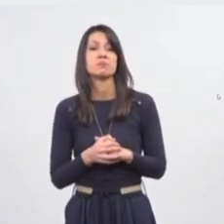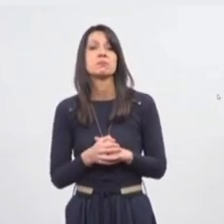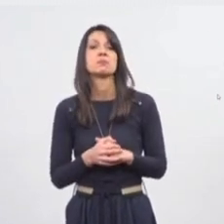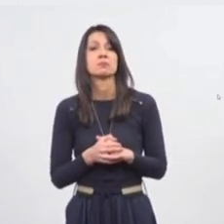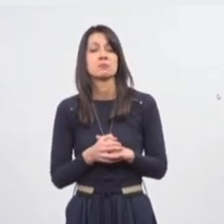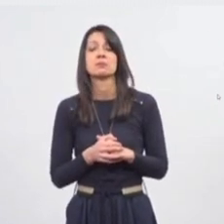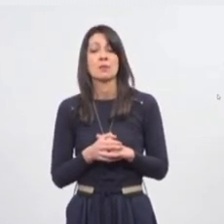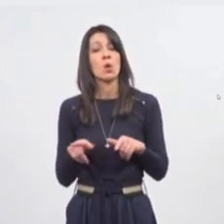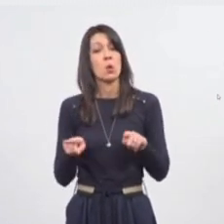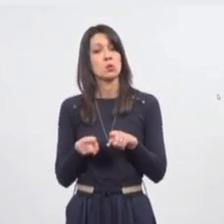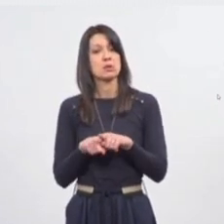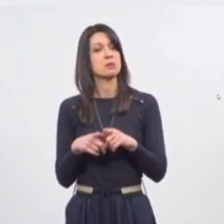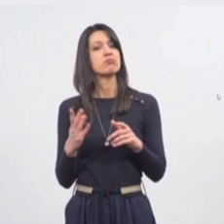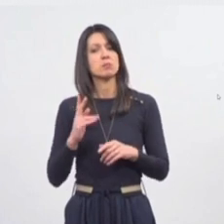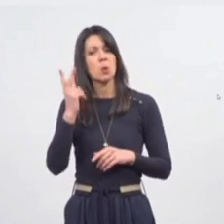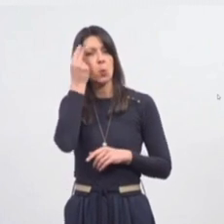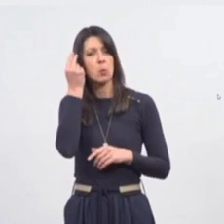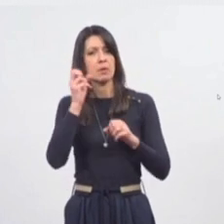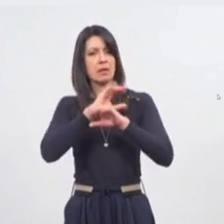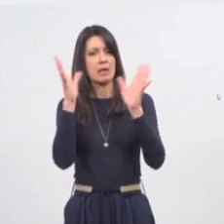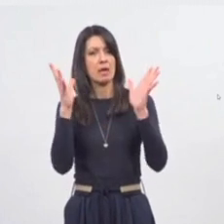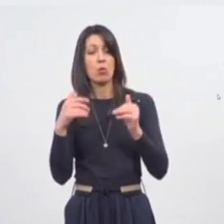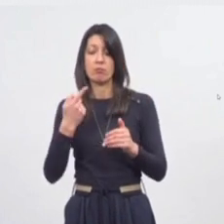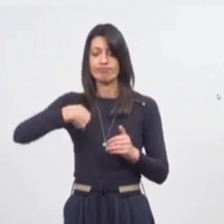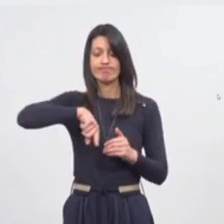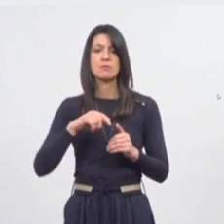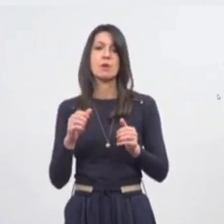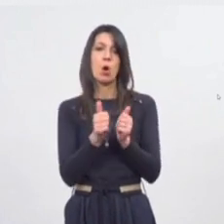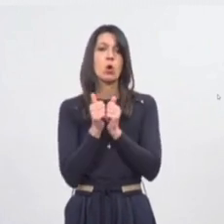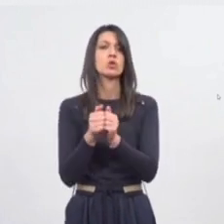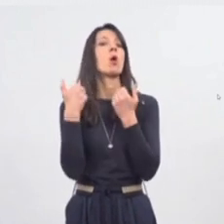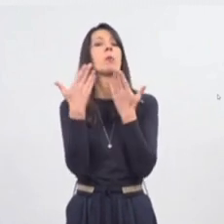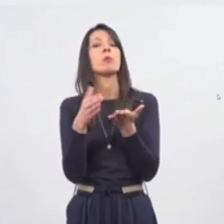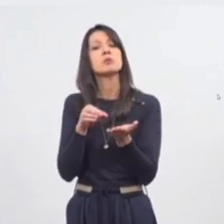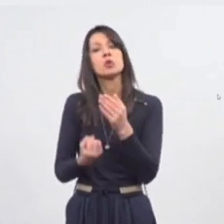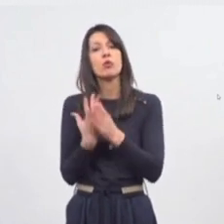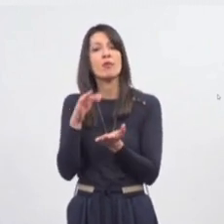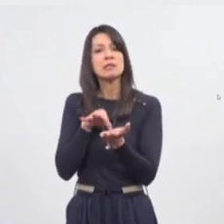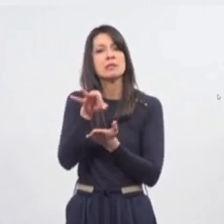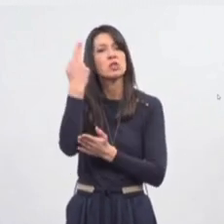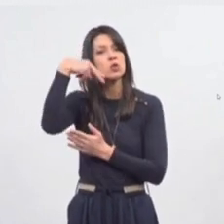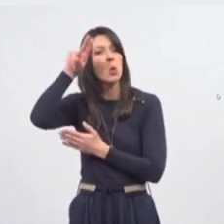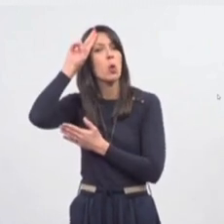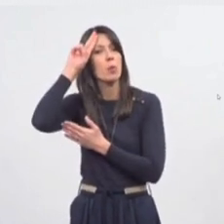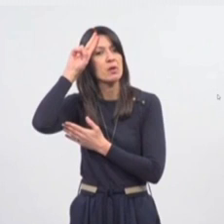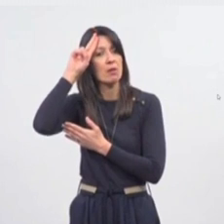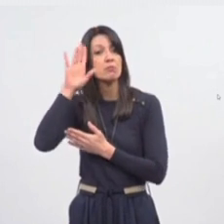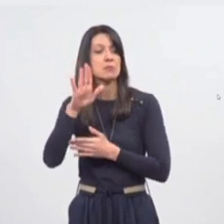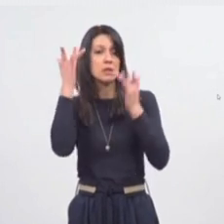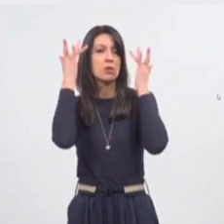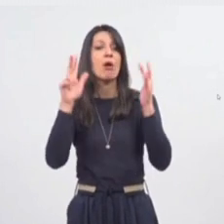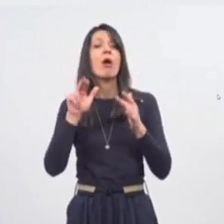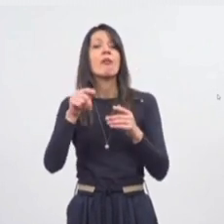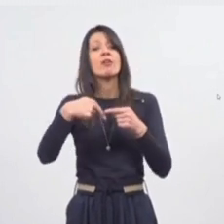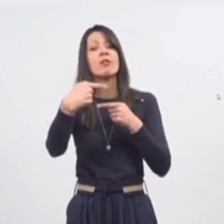accordés sur le besoin de proposer ensemble une stratégie européenne en la matière qui pourrait énoncer des